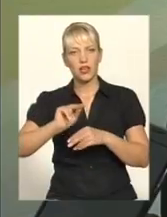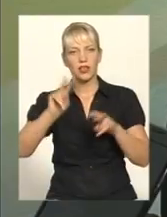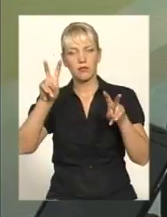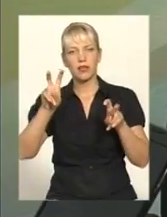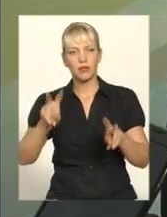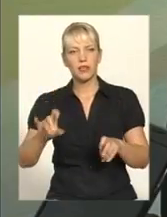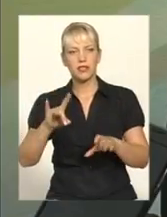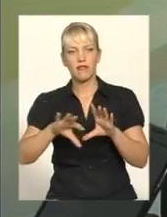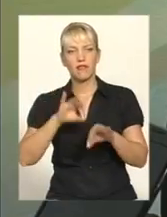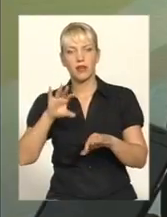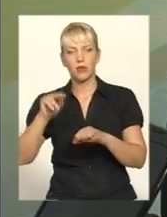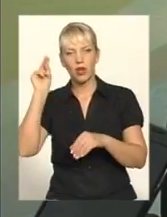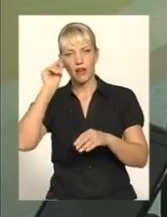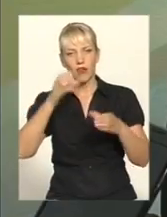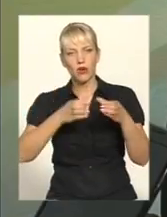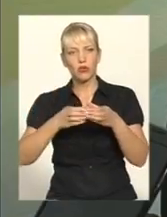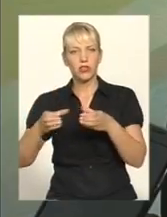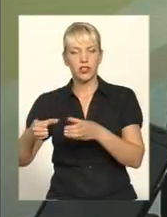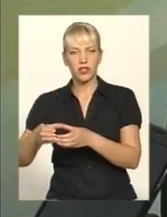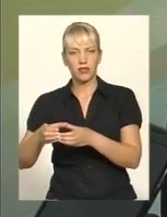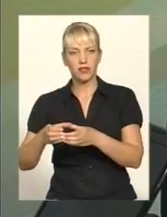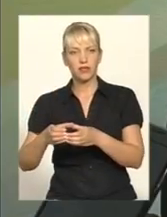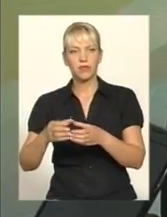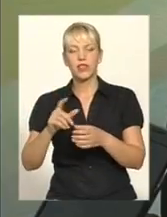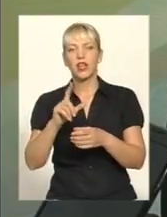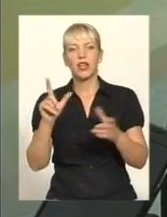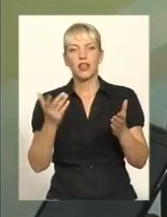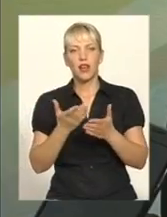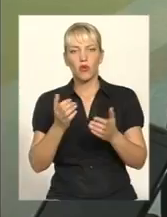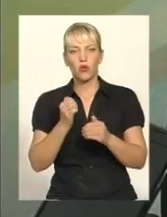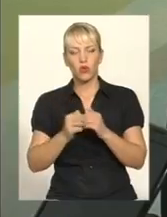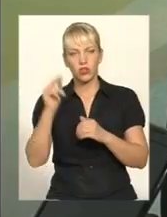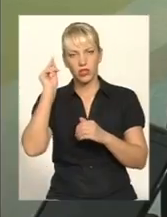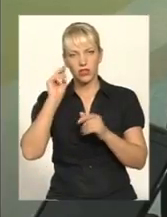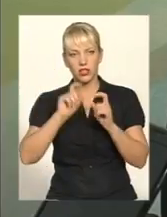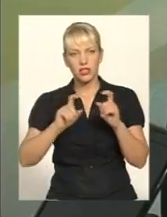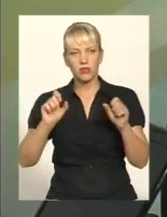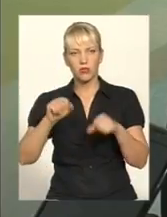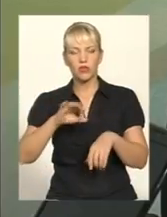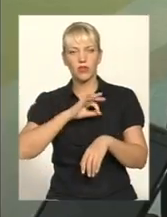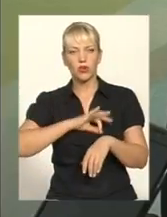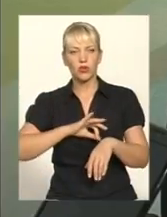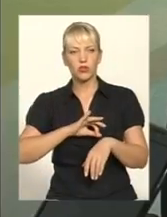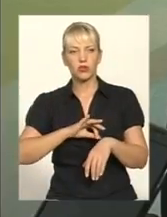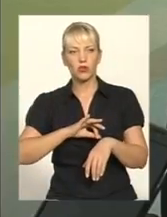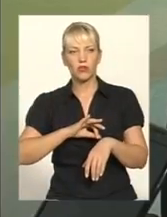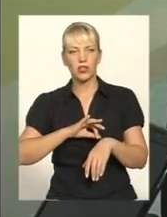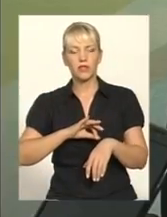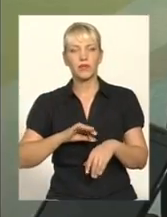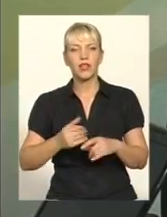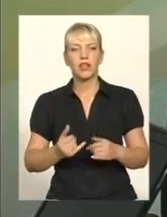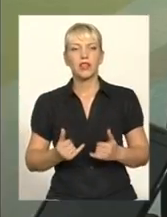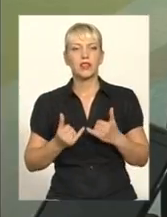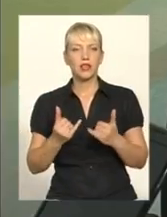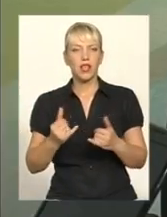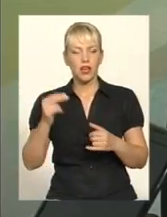вибором факультативів саме з варіативної частини, яку кожен навчальний заклад може використовувати з користю для кожного учня,